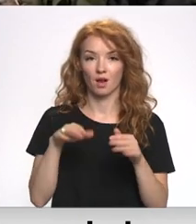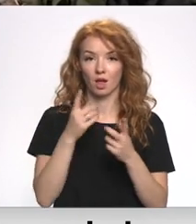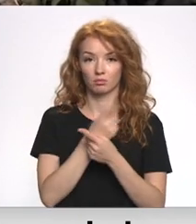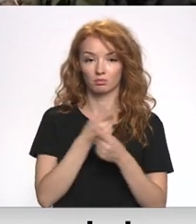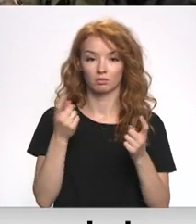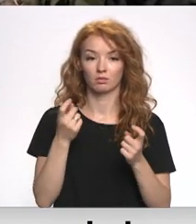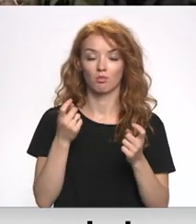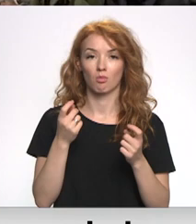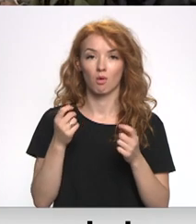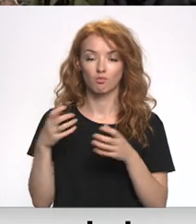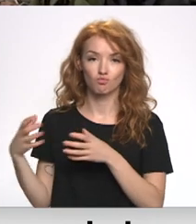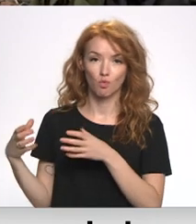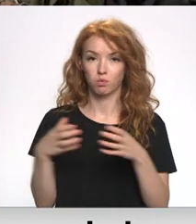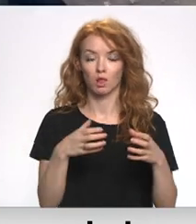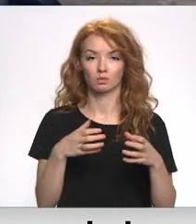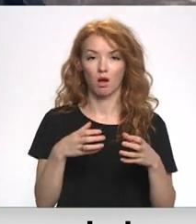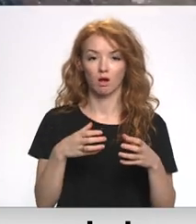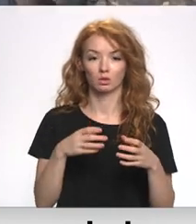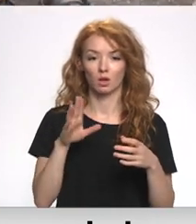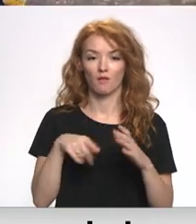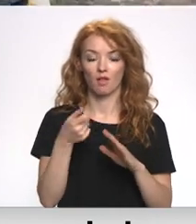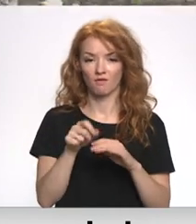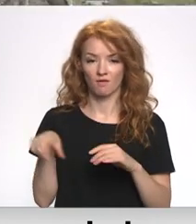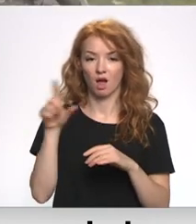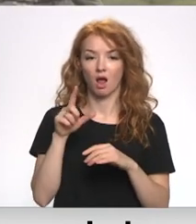izsludināt mobilizāciju, lai vēl vairāk pastiprinātu